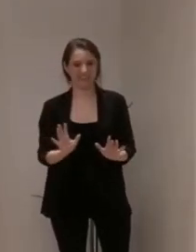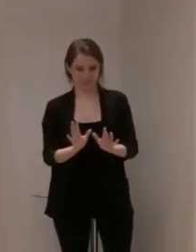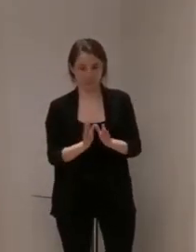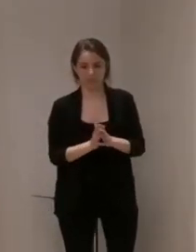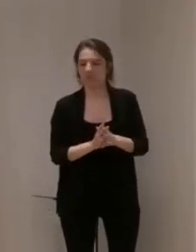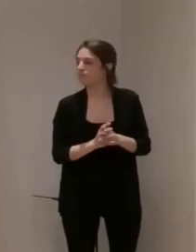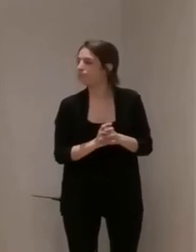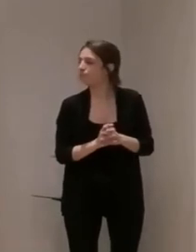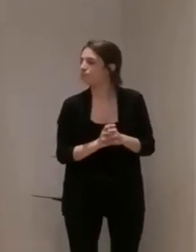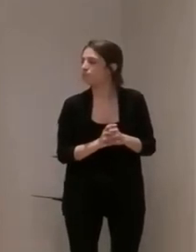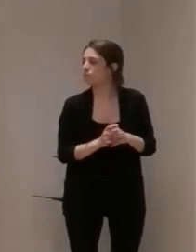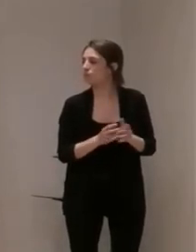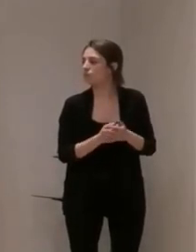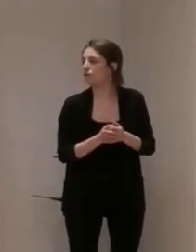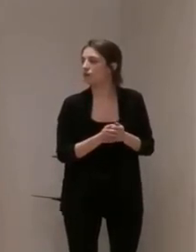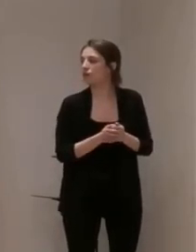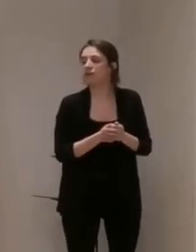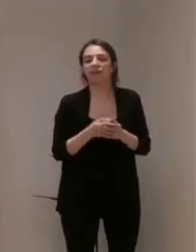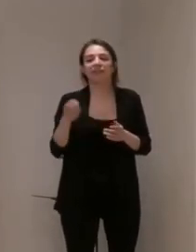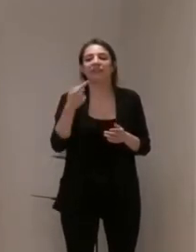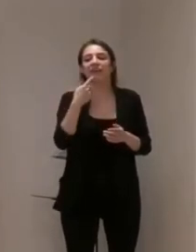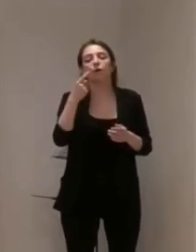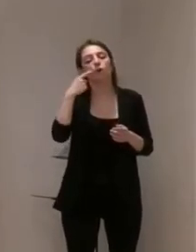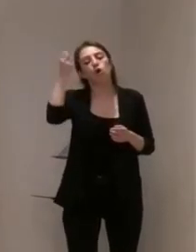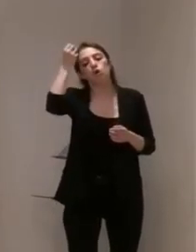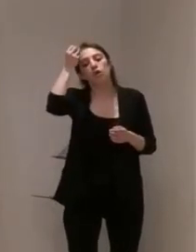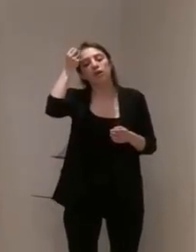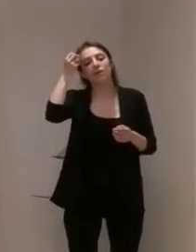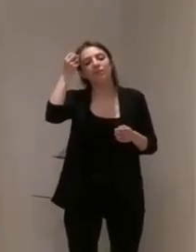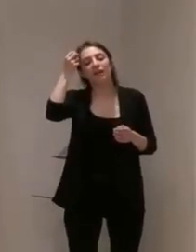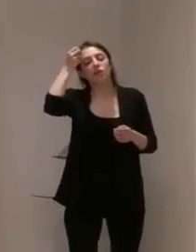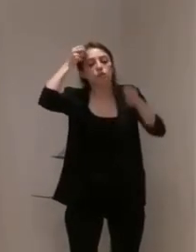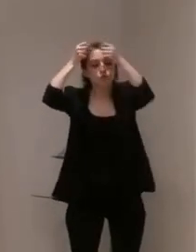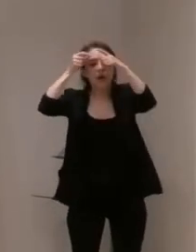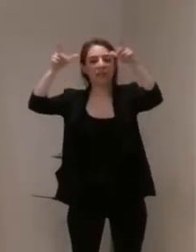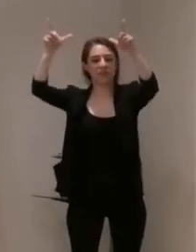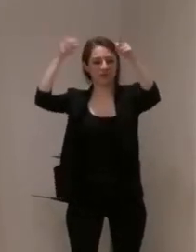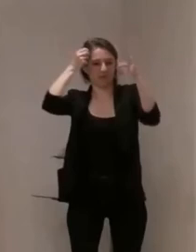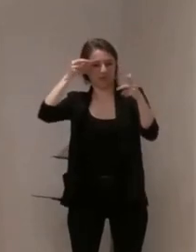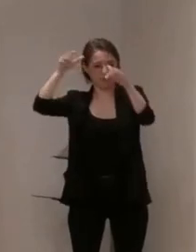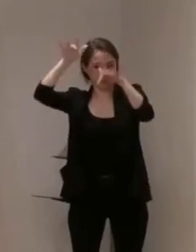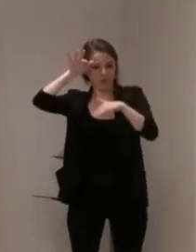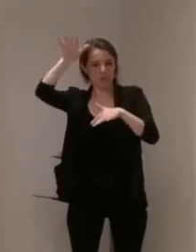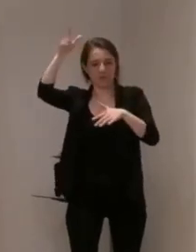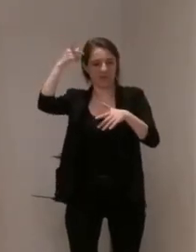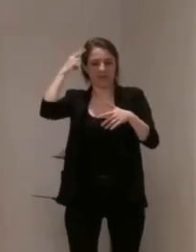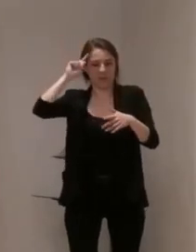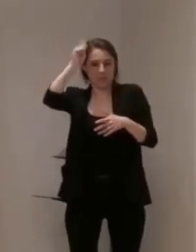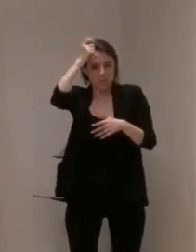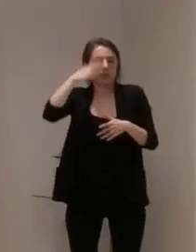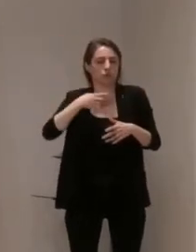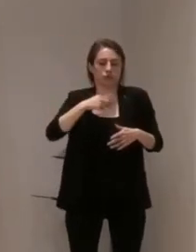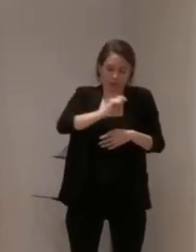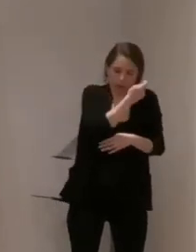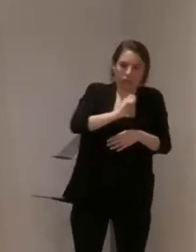els somnis, doncs els somnis no s'han de baratir mai i hem d'estar sempre al peu del canó amb les coses que volem i